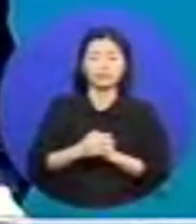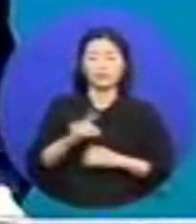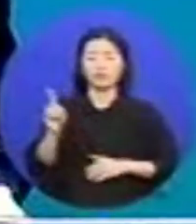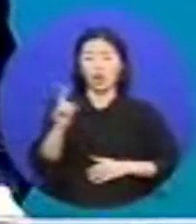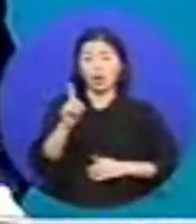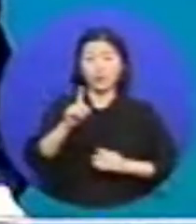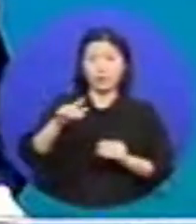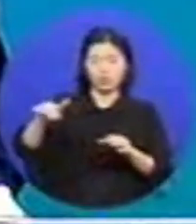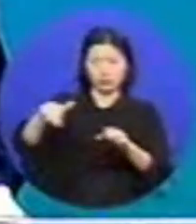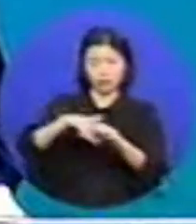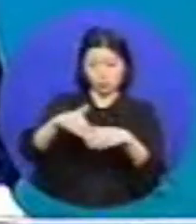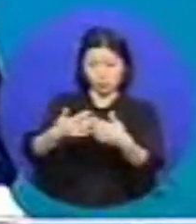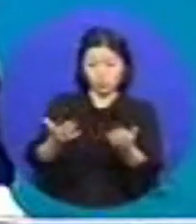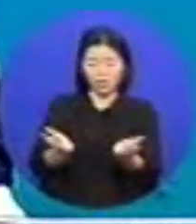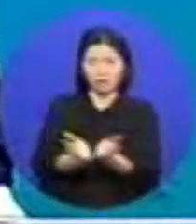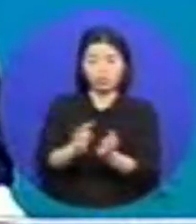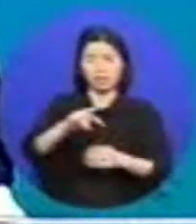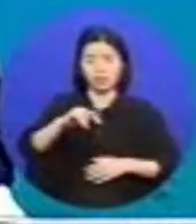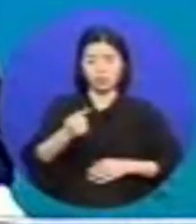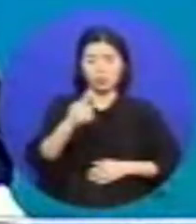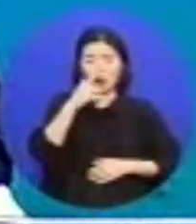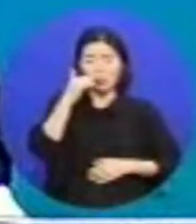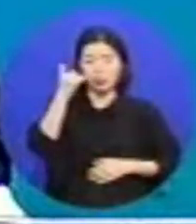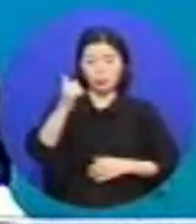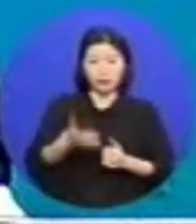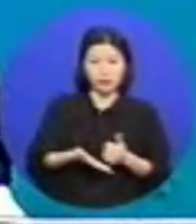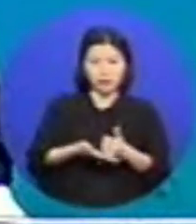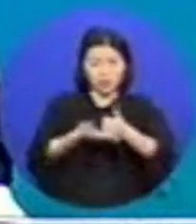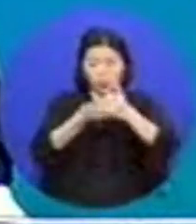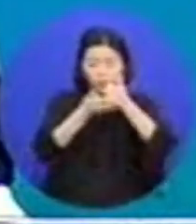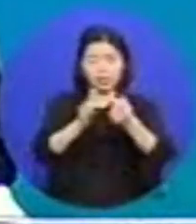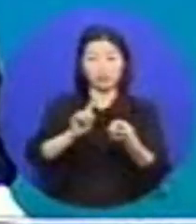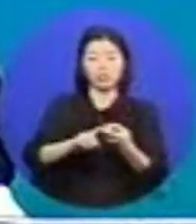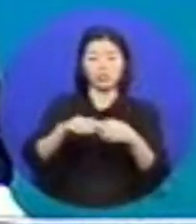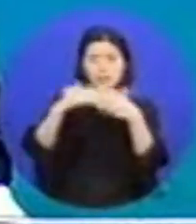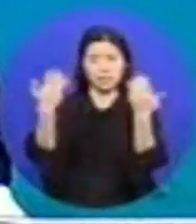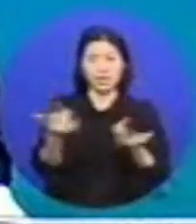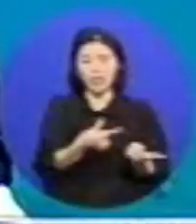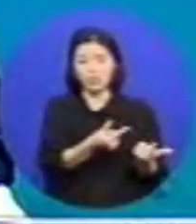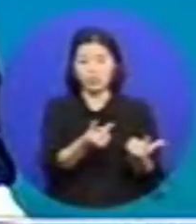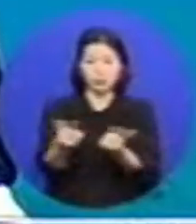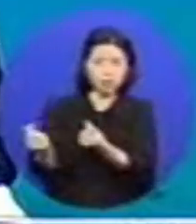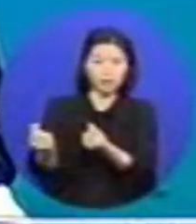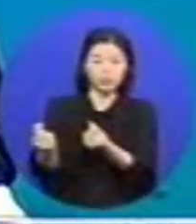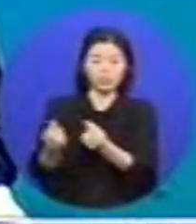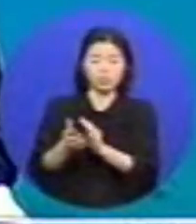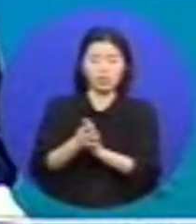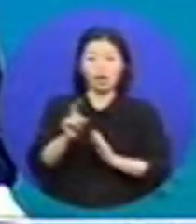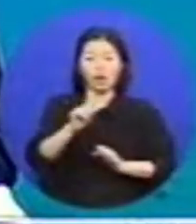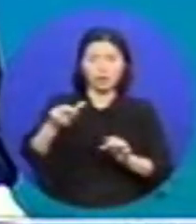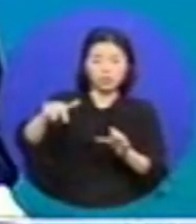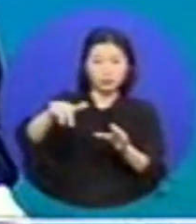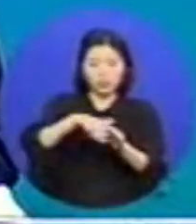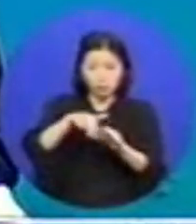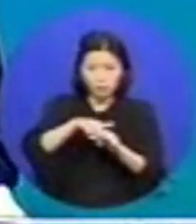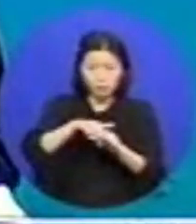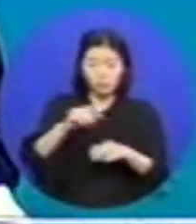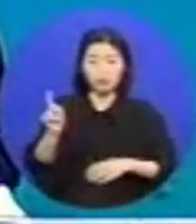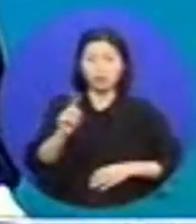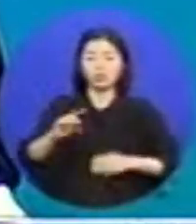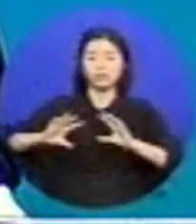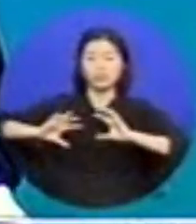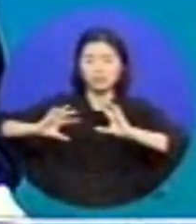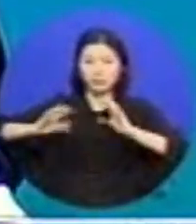어떤 문화권에서도 부모님을 공경하는 것에 대해서는 다 똑같습니다. 어떤 종교도 어떤